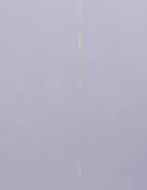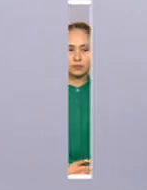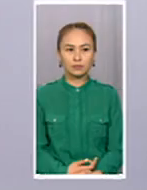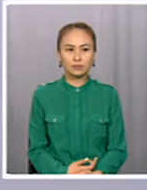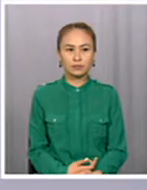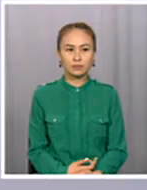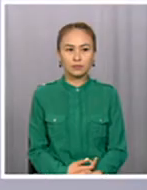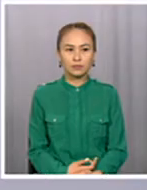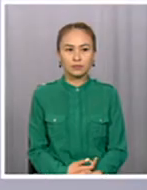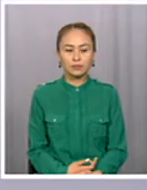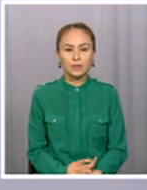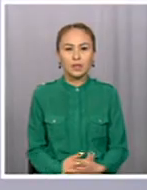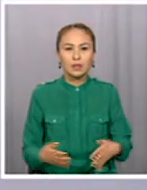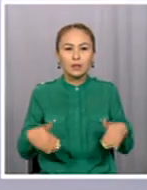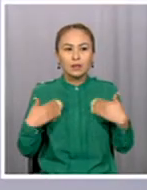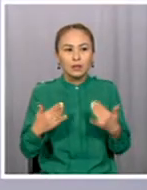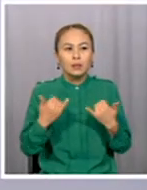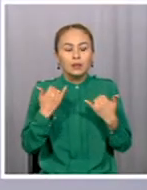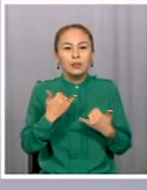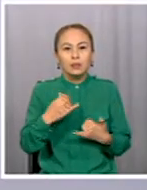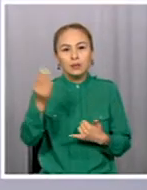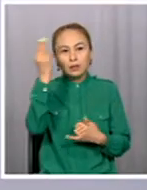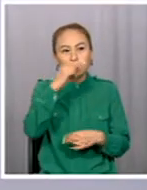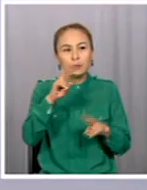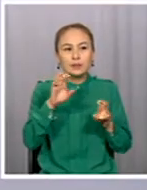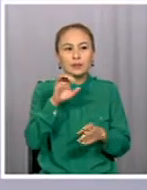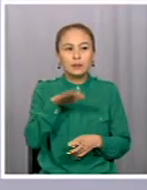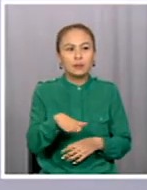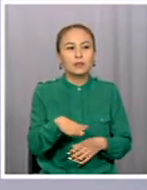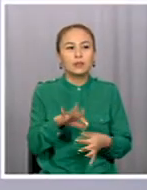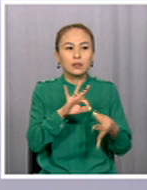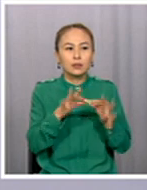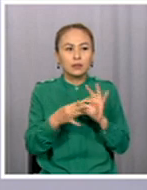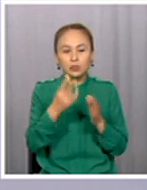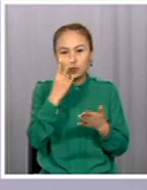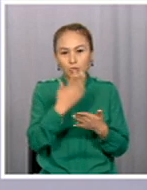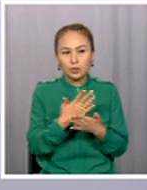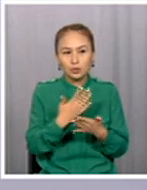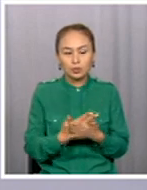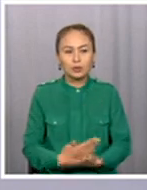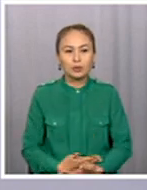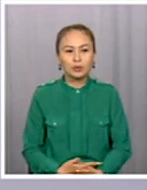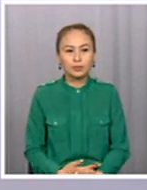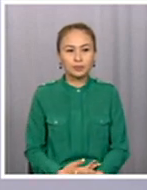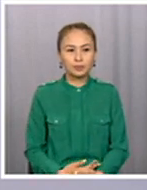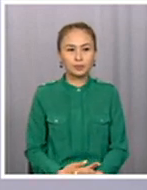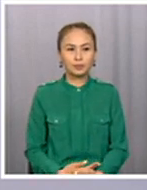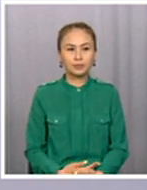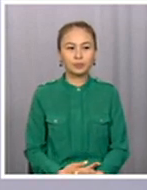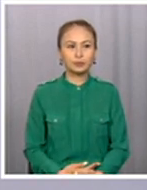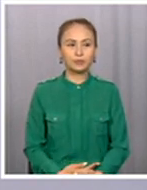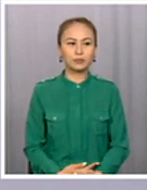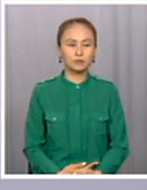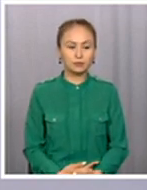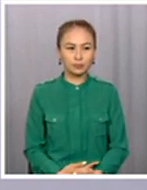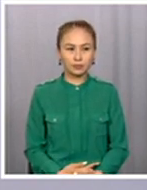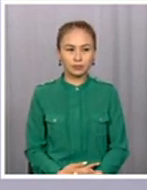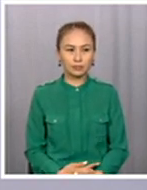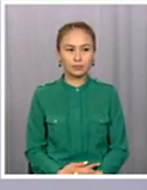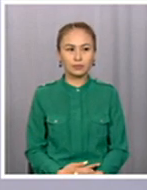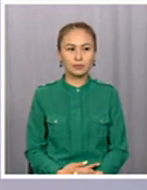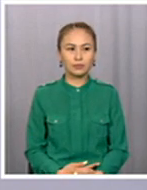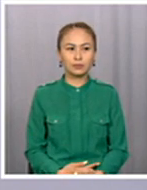Сәлеметсіздер ме, оқушылар, бүгінгі сабағымыздың тақырыбы статистикалық деректерді көрсету тәсілдері.